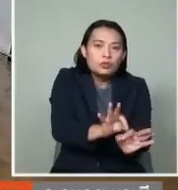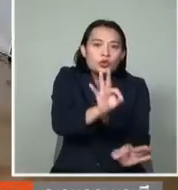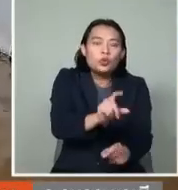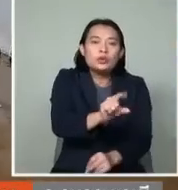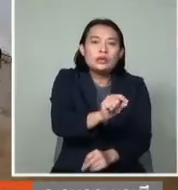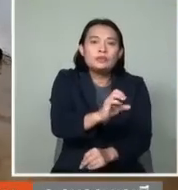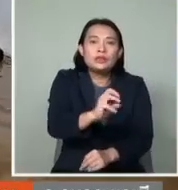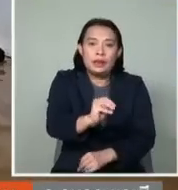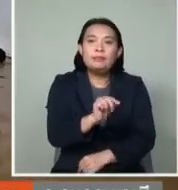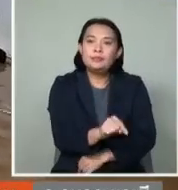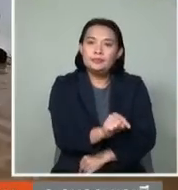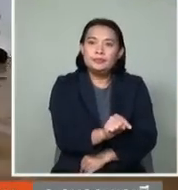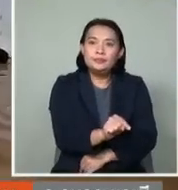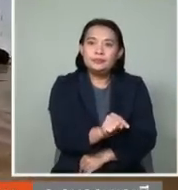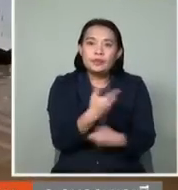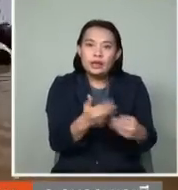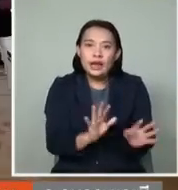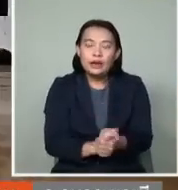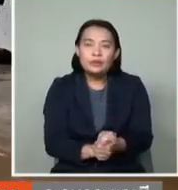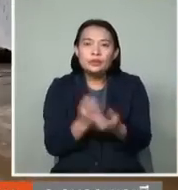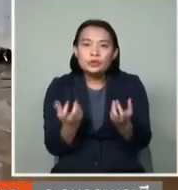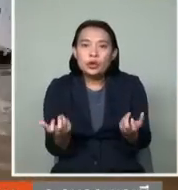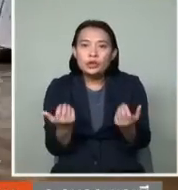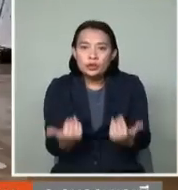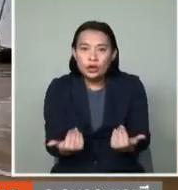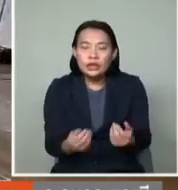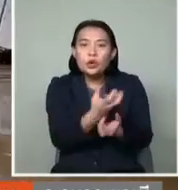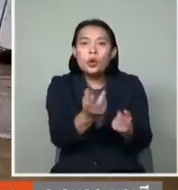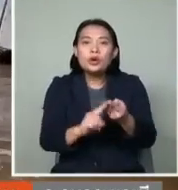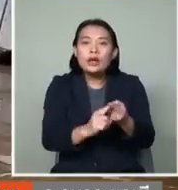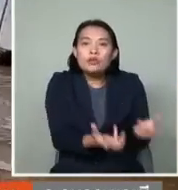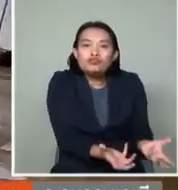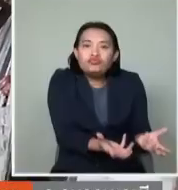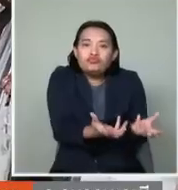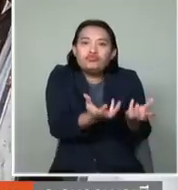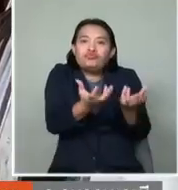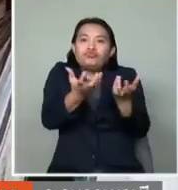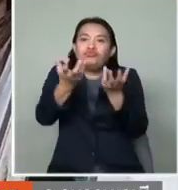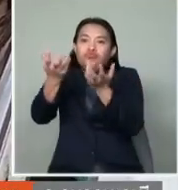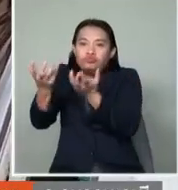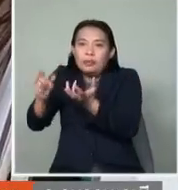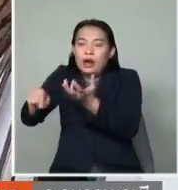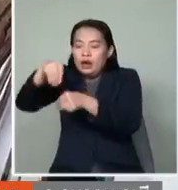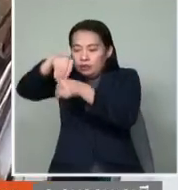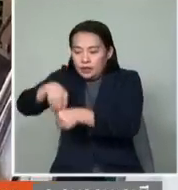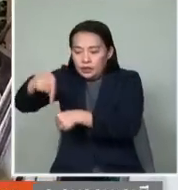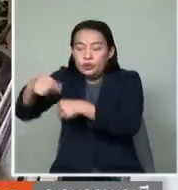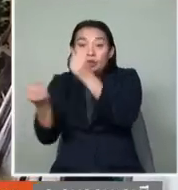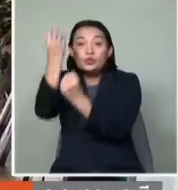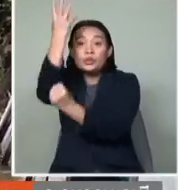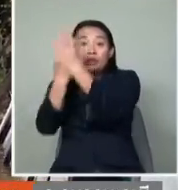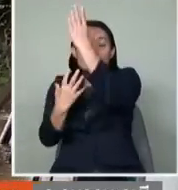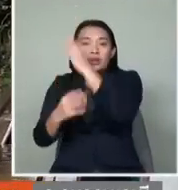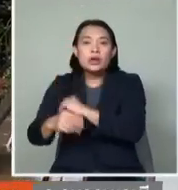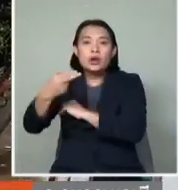ซนติเมตรขึ้นไปแล้วนะครับแล้วก็ตอนนี้ก็ต้องมีการขนของเนี่ยไปอยู่ในจุดอพยพที่สวนสาธารณะห้วยม่วง